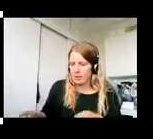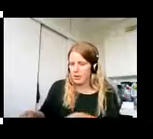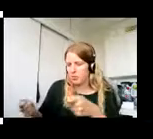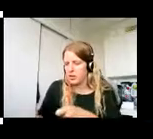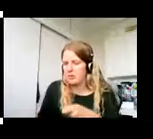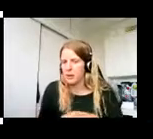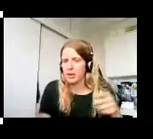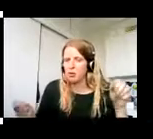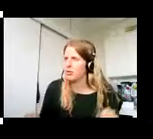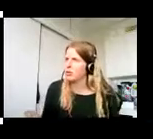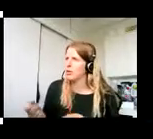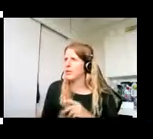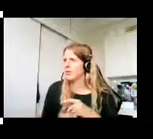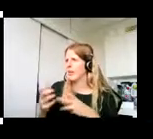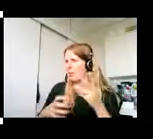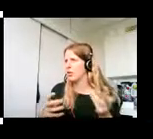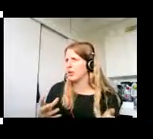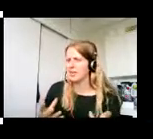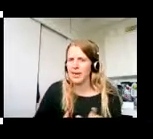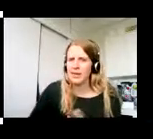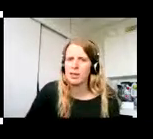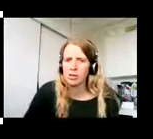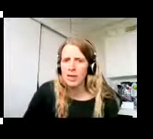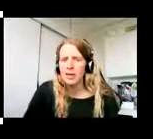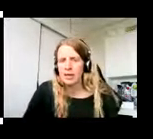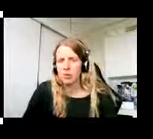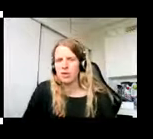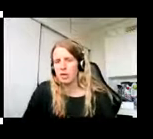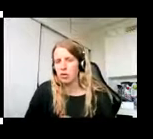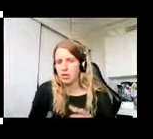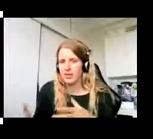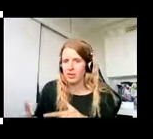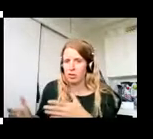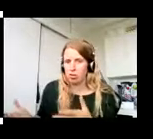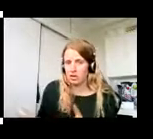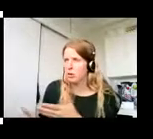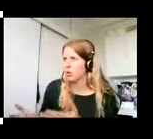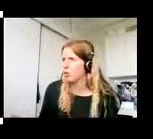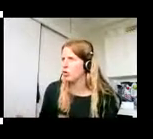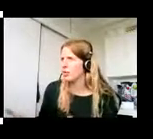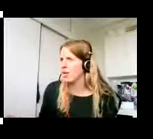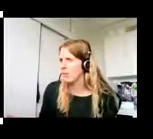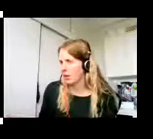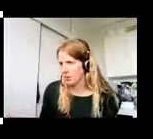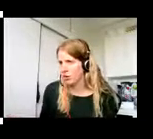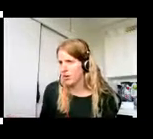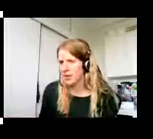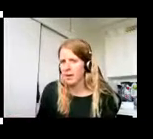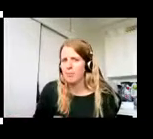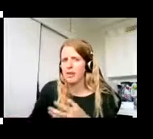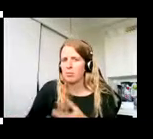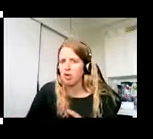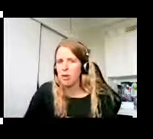zo'n bakje voorzien per kind of zo, en dat ze daarmee moeten aan de slag gaan en zo, dan kunnen ze dat zeker en vast doen, want ze hebben het nodig om die demo te laten